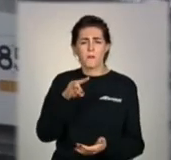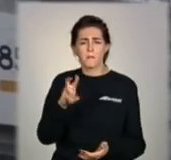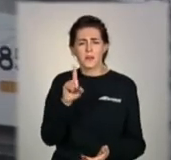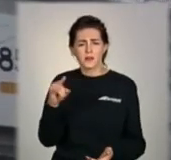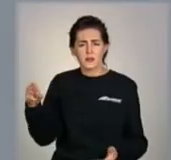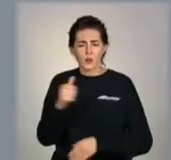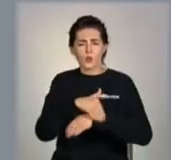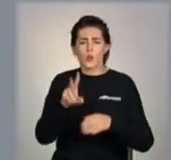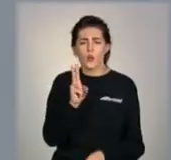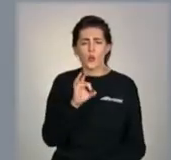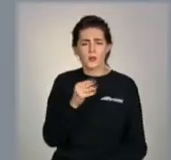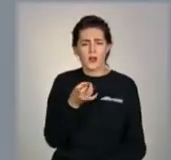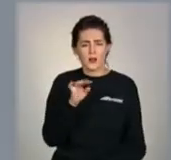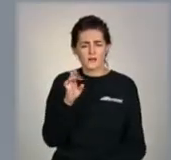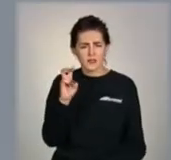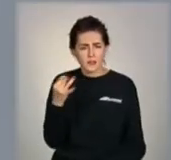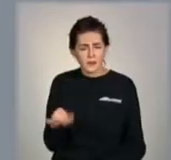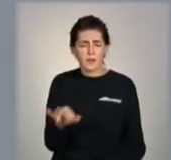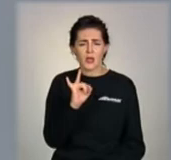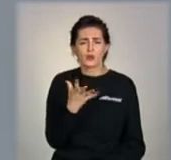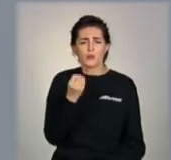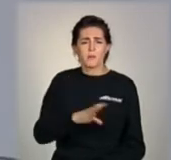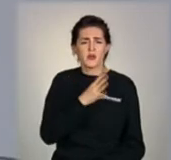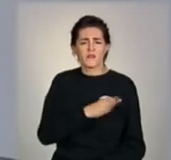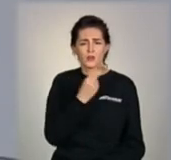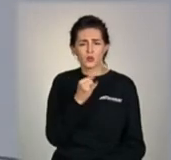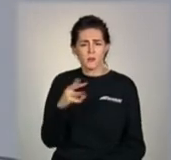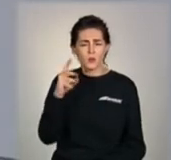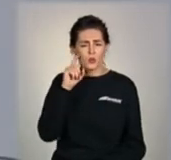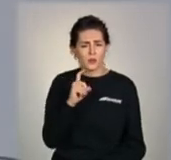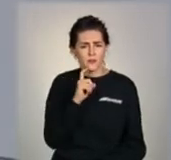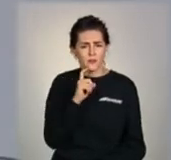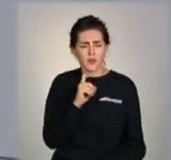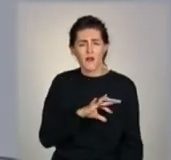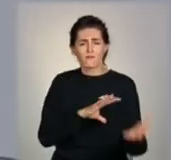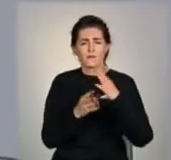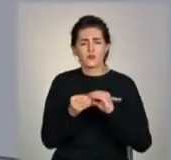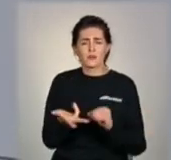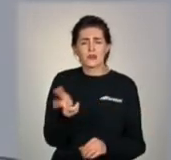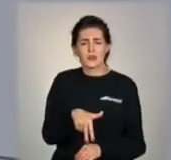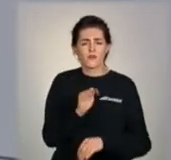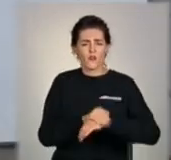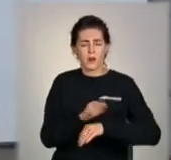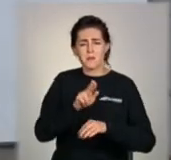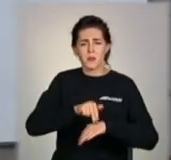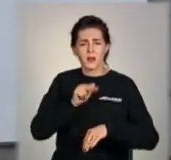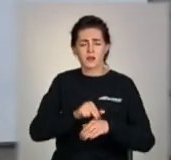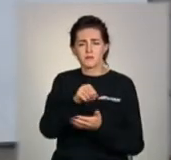вулиці Котляревського та на будівлі колишнього універмагу «Україна». І за всіма 3 фактами